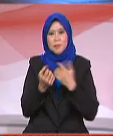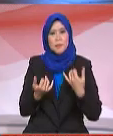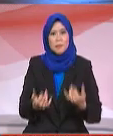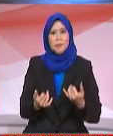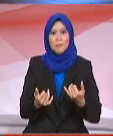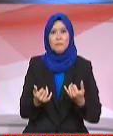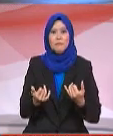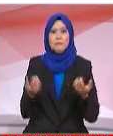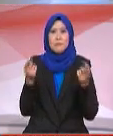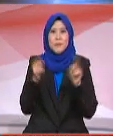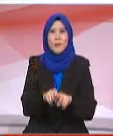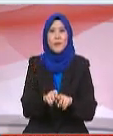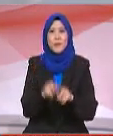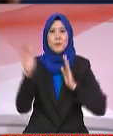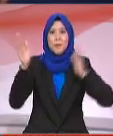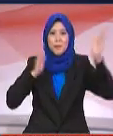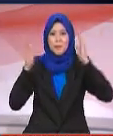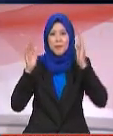yang melanda negara.